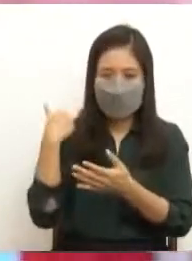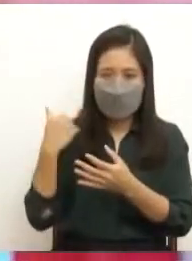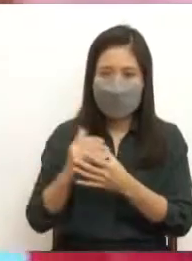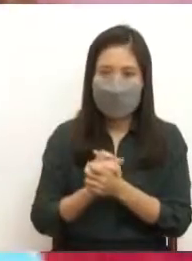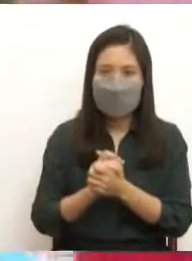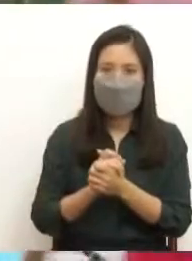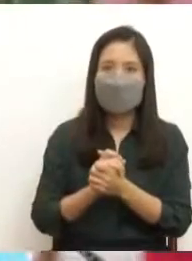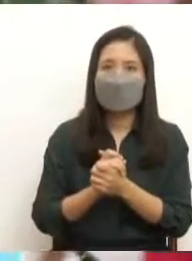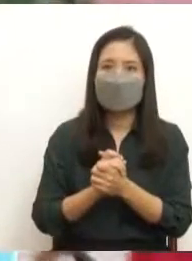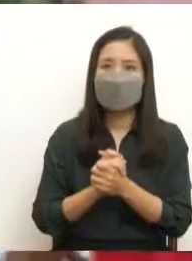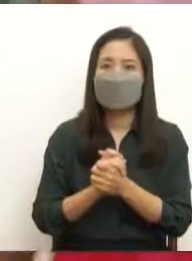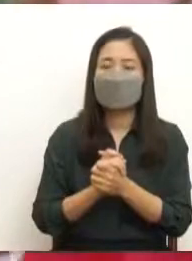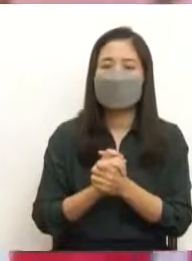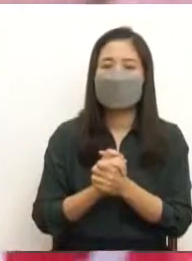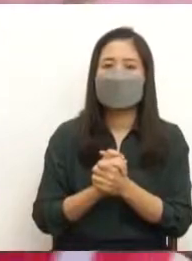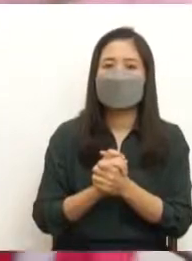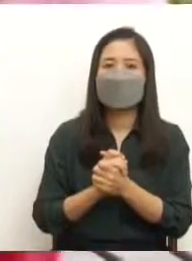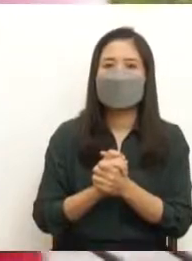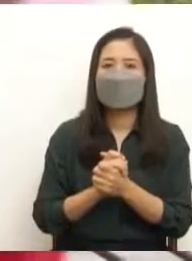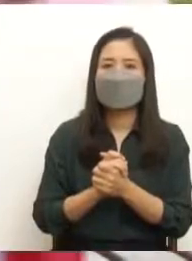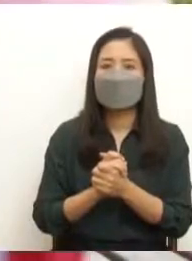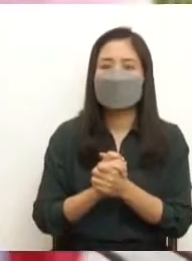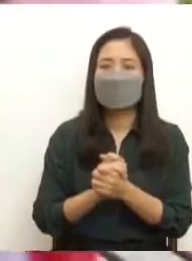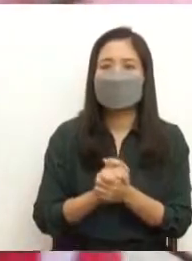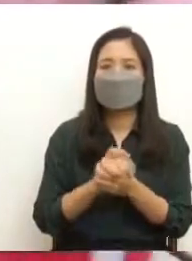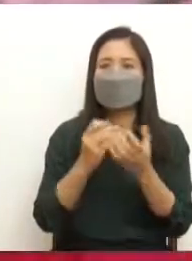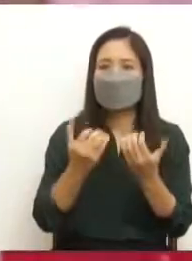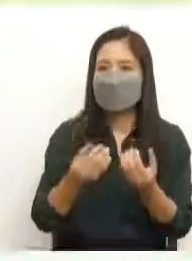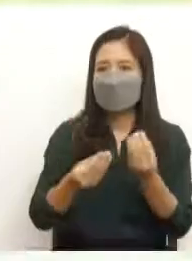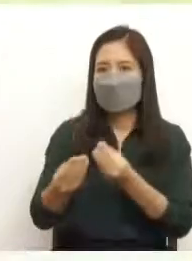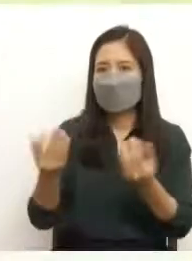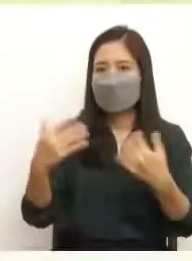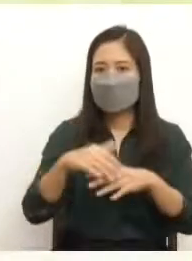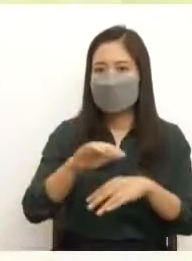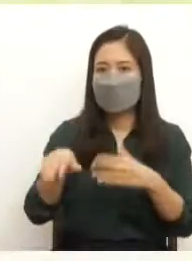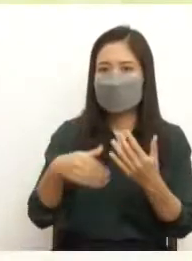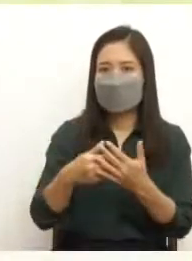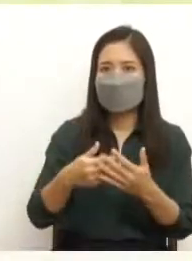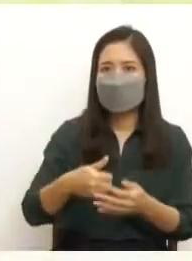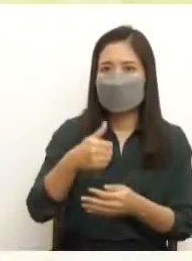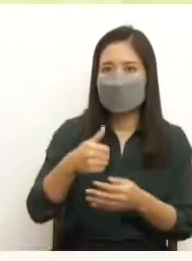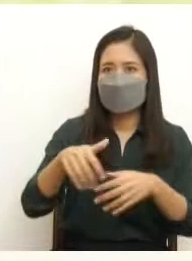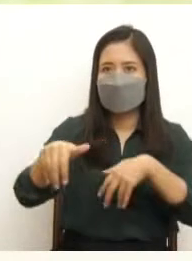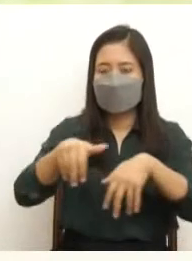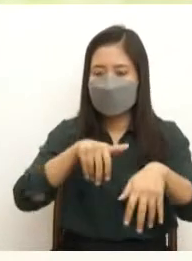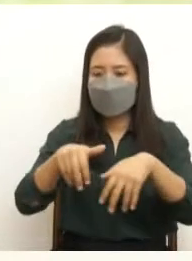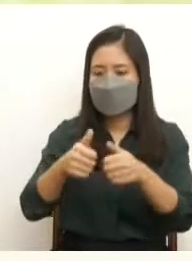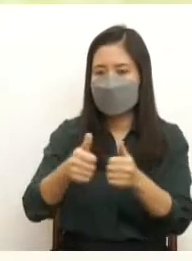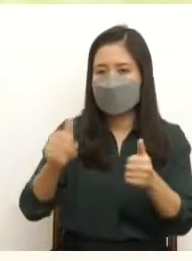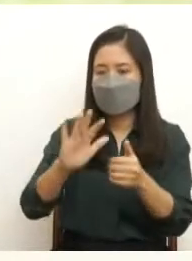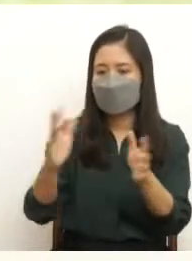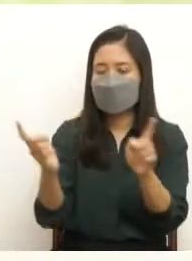ที่พึ่งนะครับที่รวมจิตใจของชุมชนของสังคมด้วยนะ